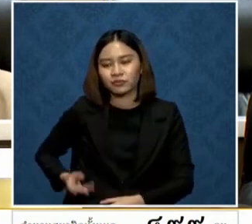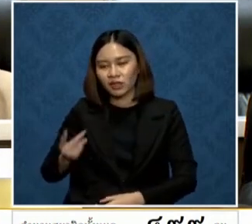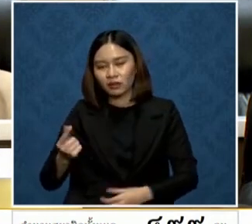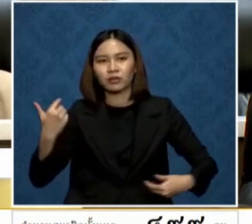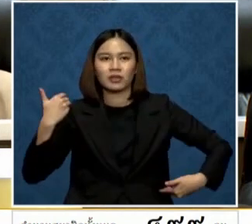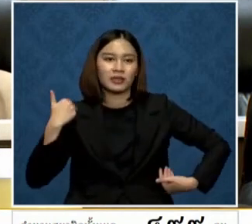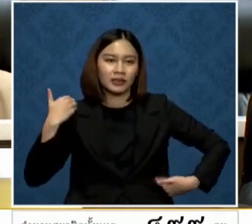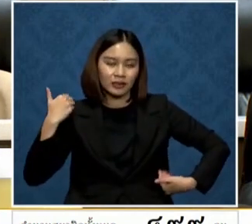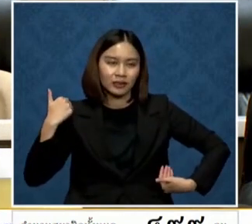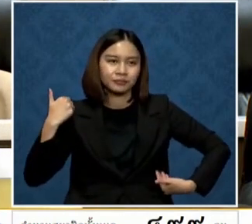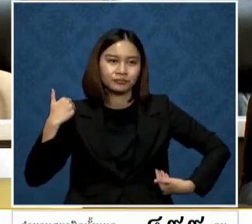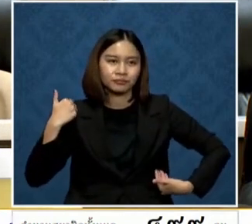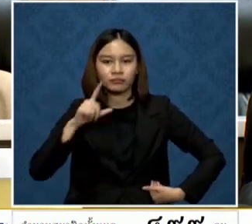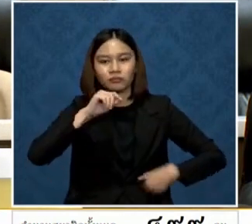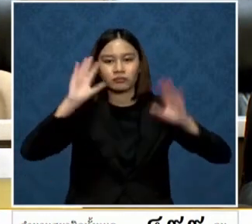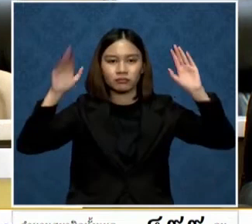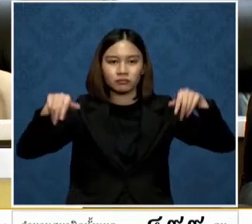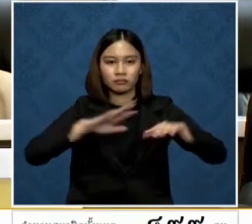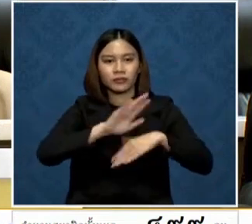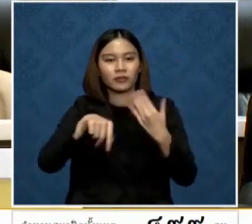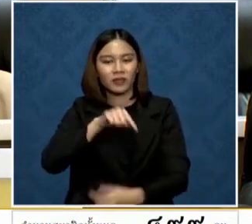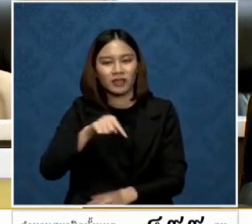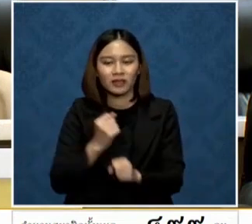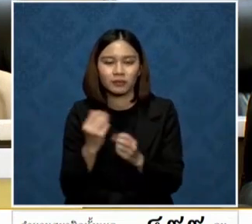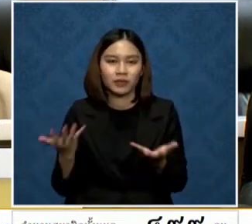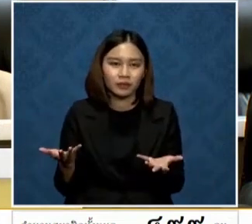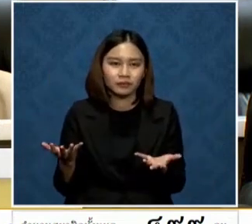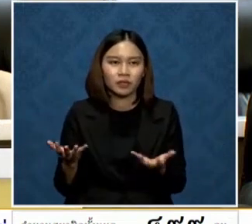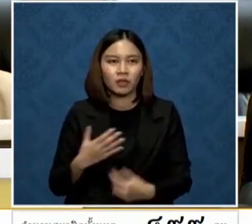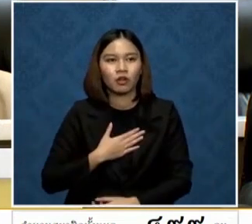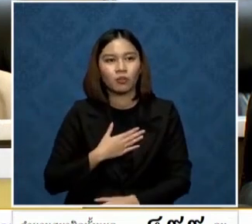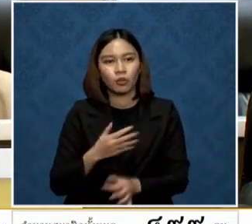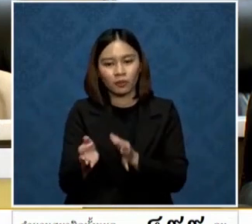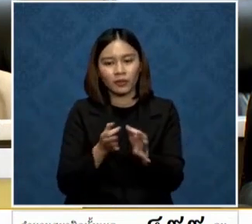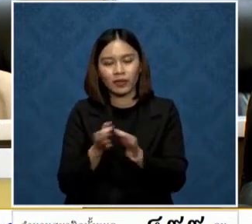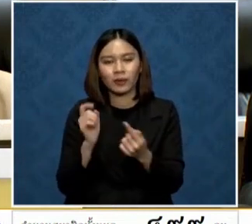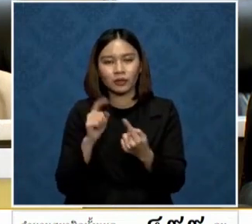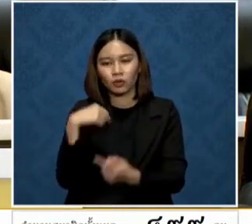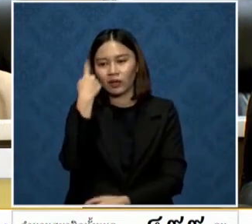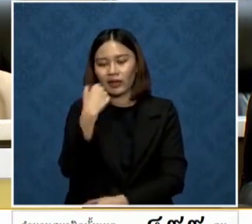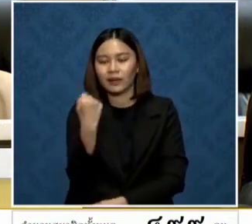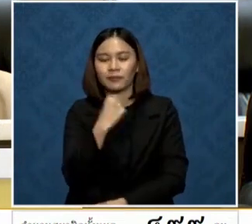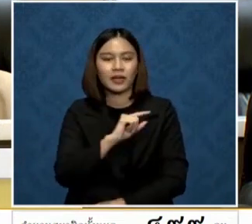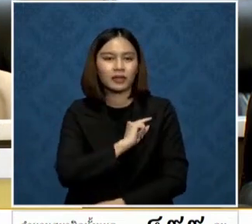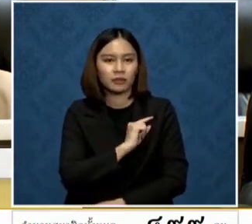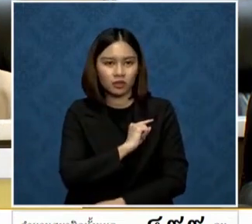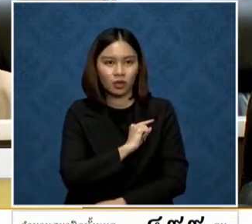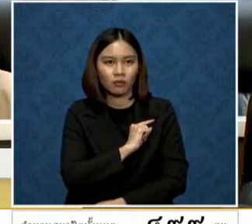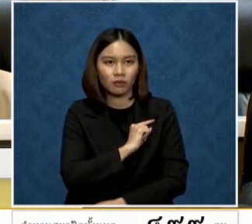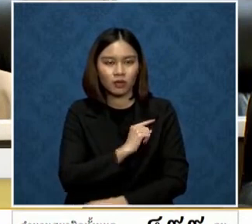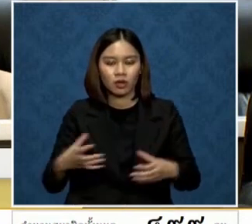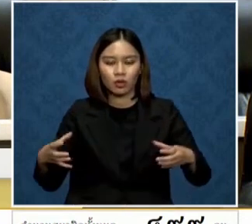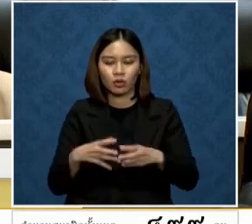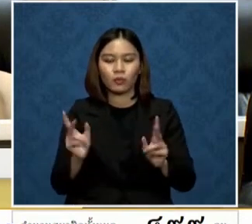ลิงกับเ่อนกเนี่ยเพราะงั้นผมกราบเรียนท่านผู้ที่มีอำนาจเกี่ยวข้องการตั้ง